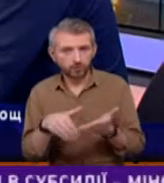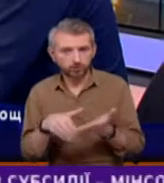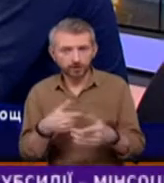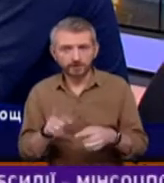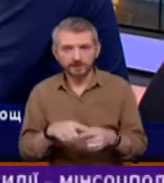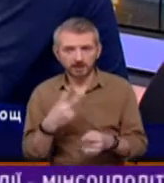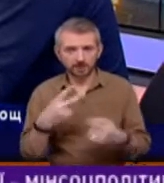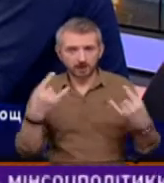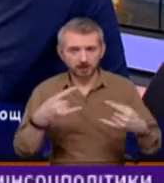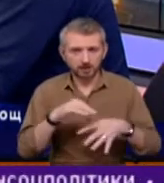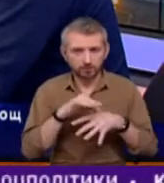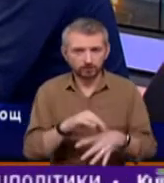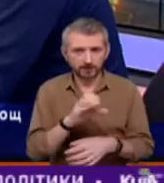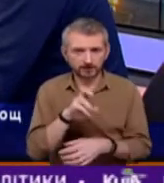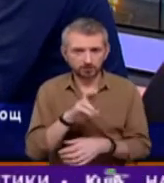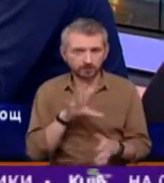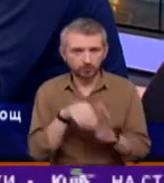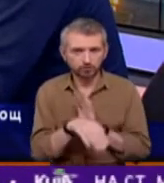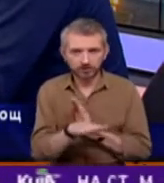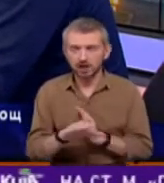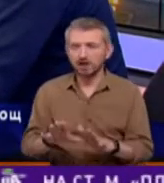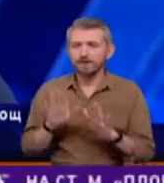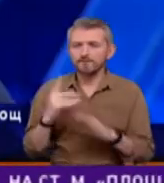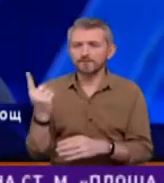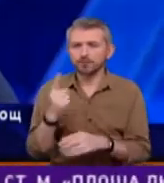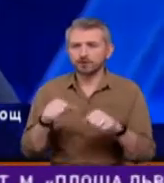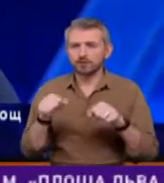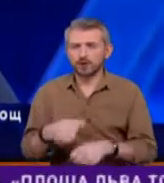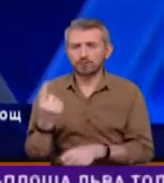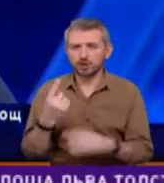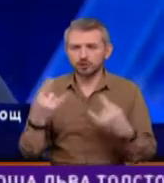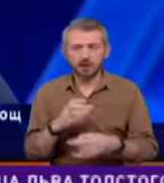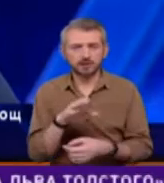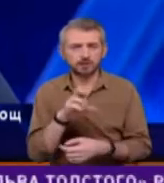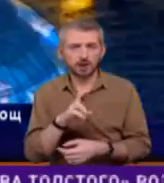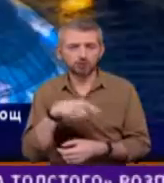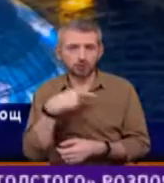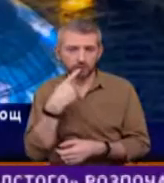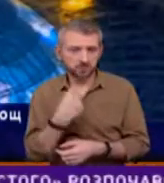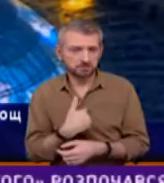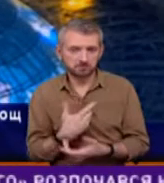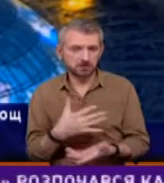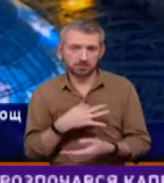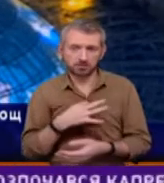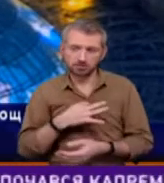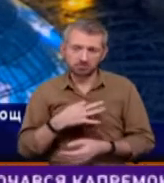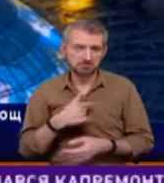два канали проводили, СТБ в тому числі. Виключне право першого каналу. СТБ ж сьогодні що говорить? Ми ж, типу, не при